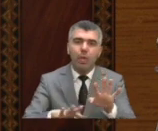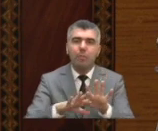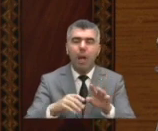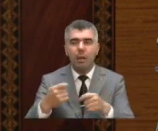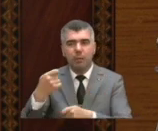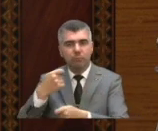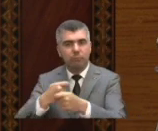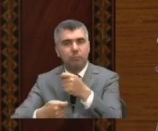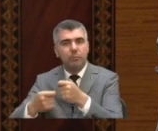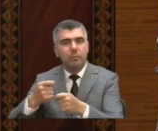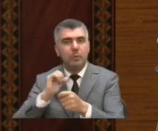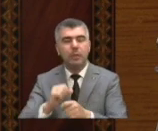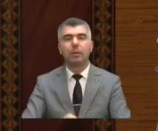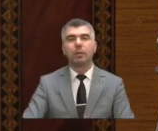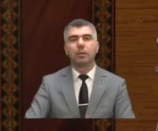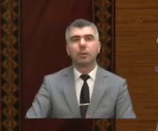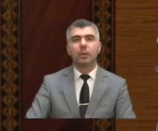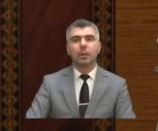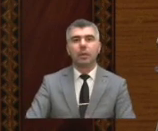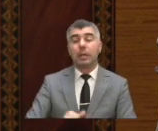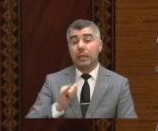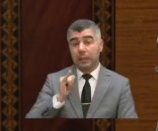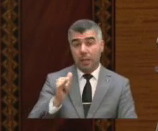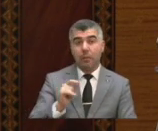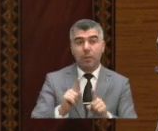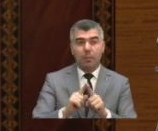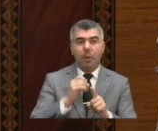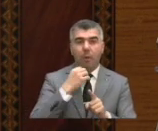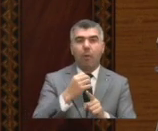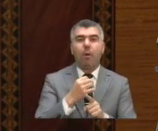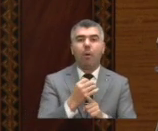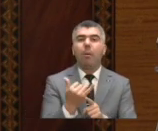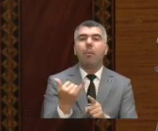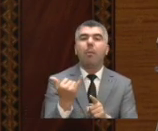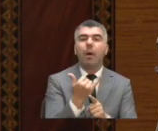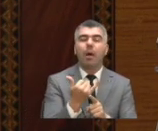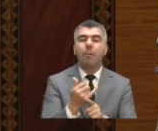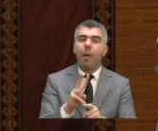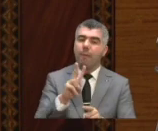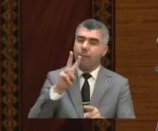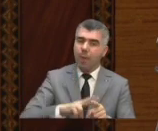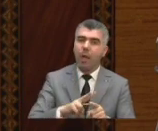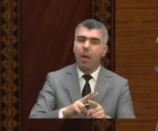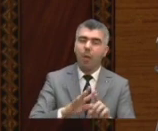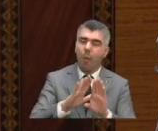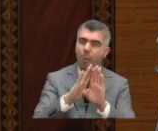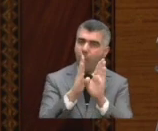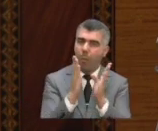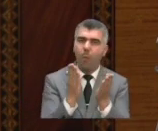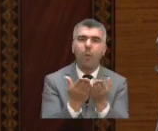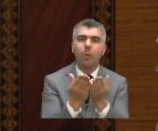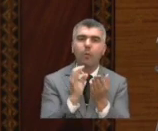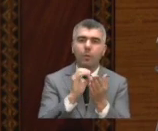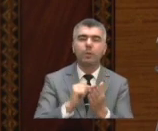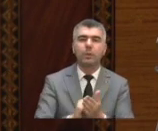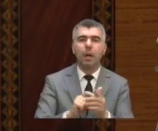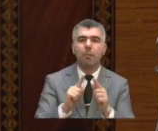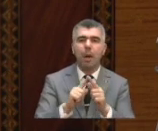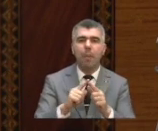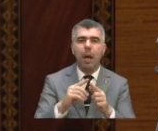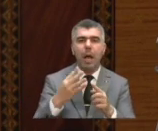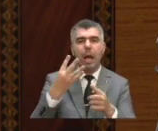والاقتصاديه وذلك من خلال اعتماد مقاربه واقعيه والشامله تقوم على اربعه